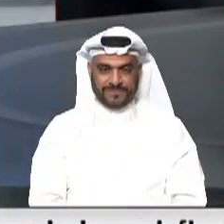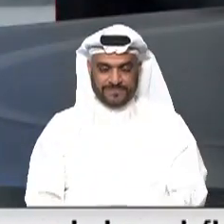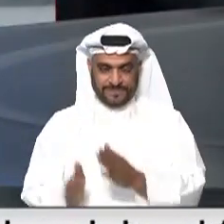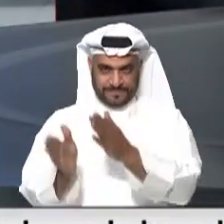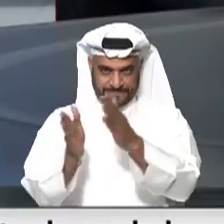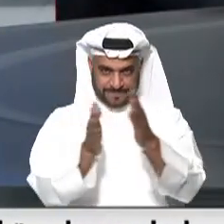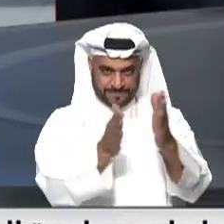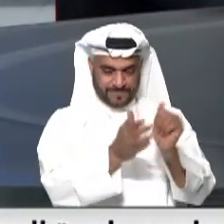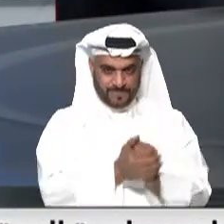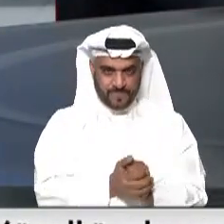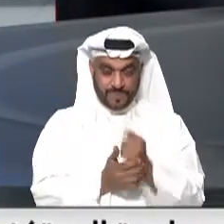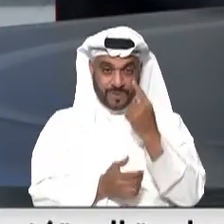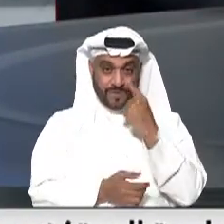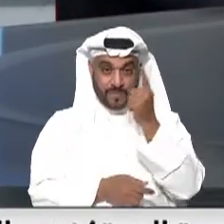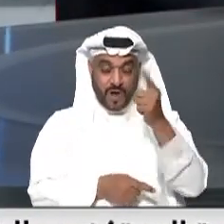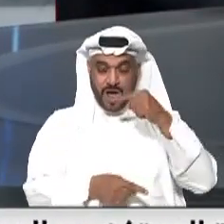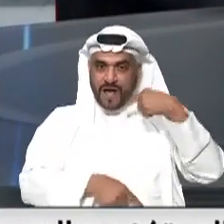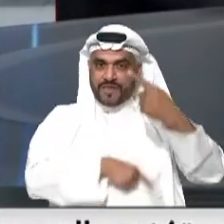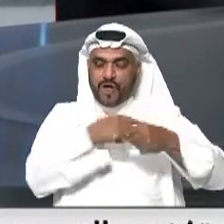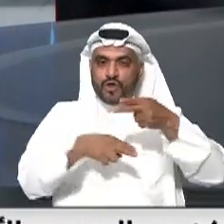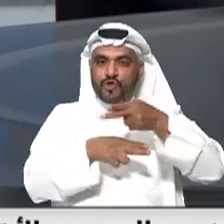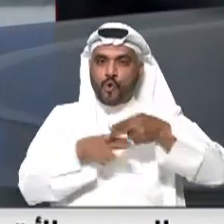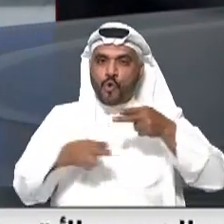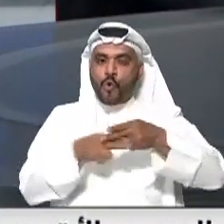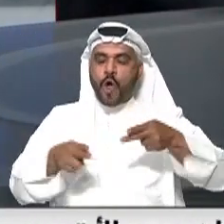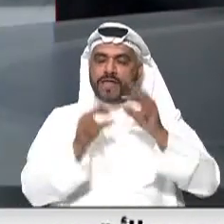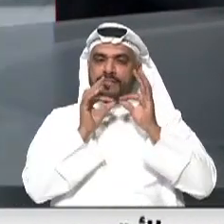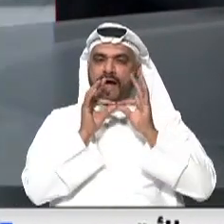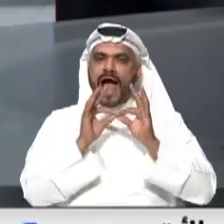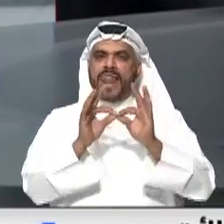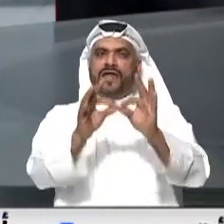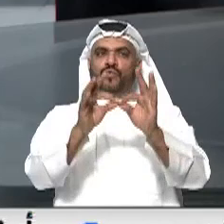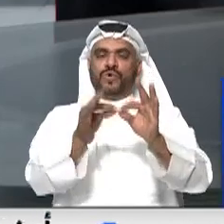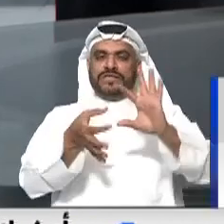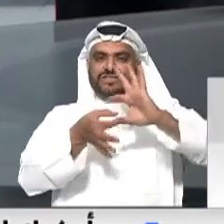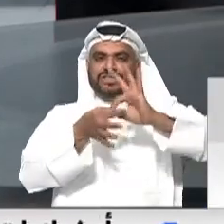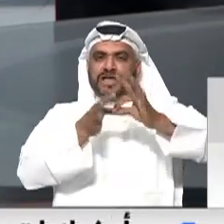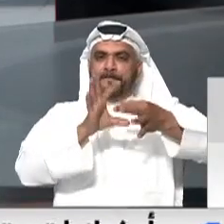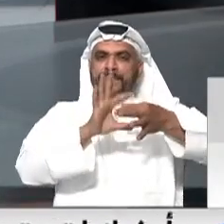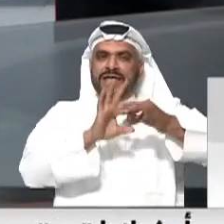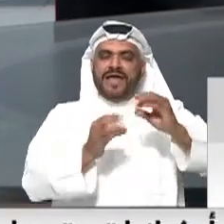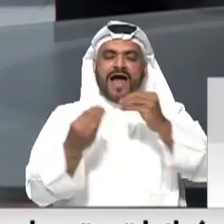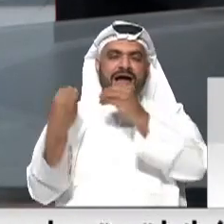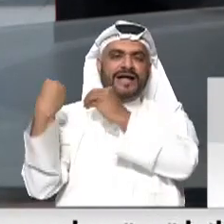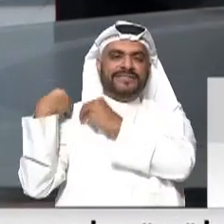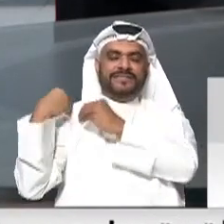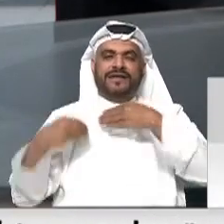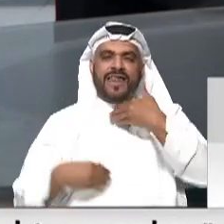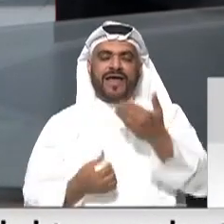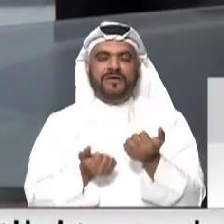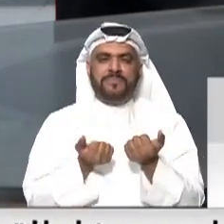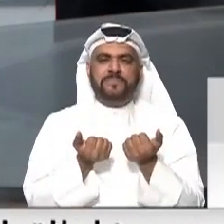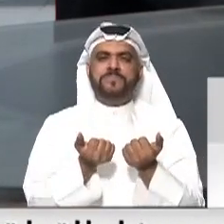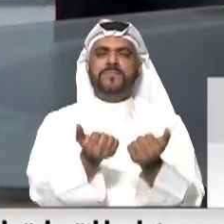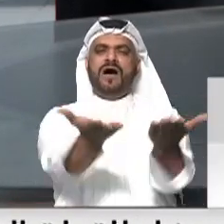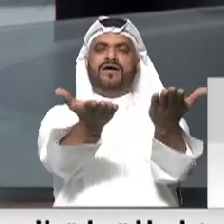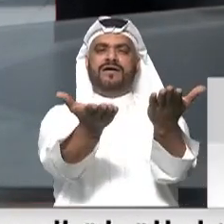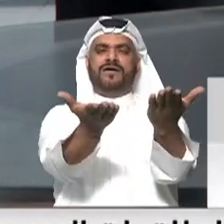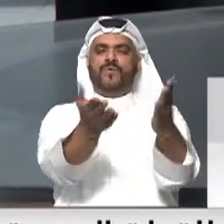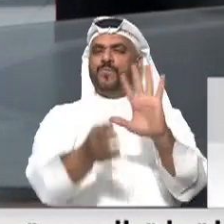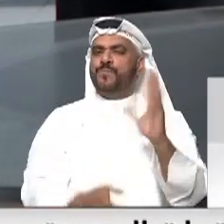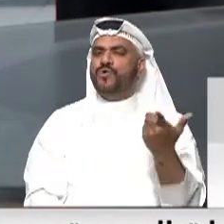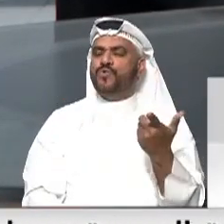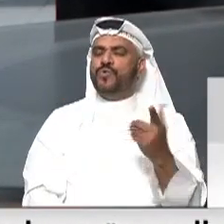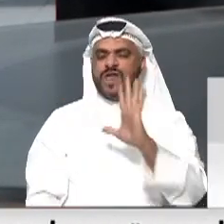تواصل دولة الكويت عبر مؤسساتها ومنظماتها الخيرية تقديم مساعداتها الإغاثية للفلسطينيين